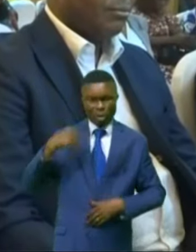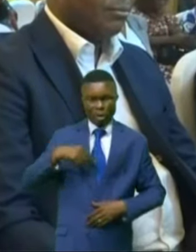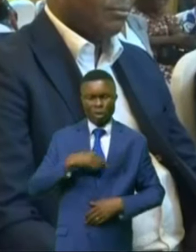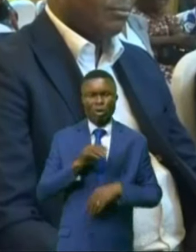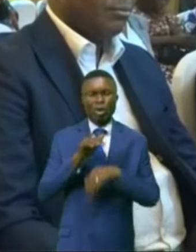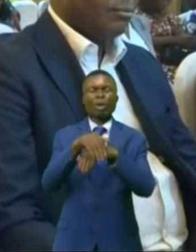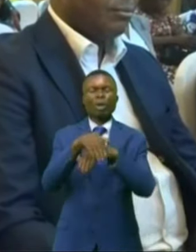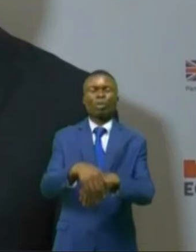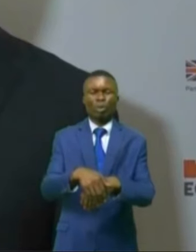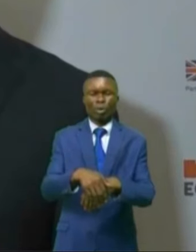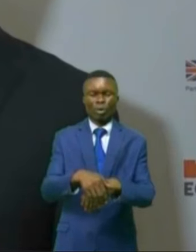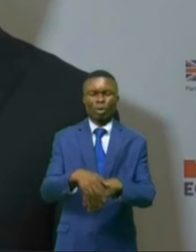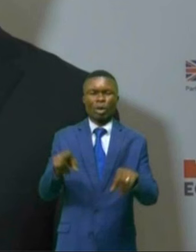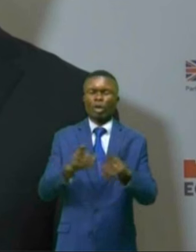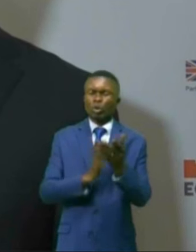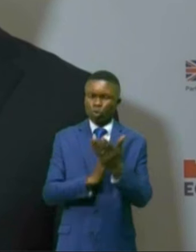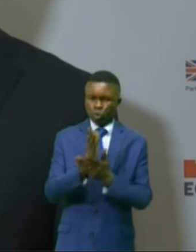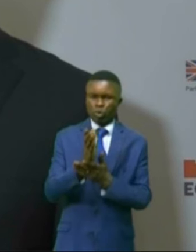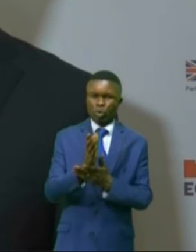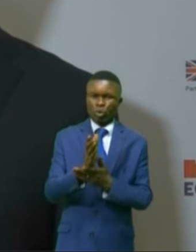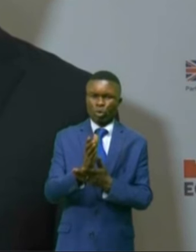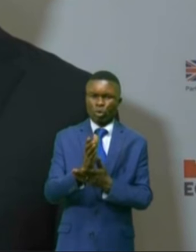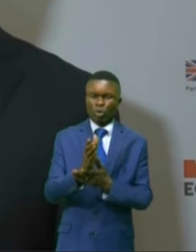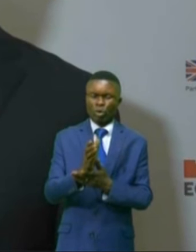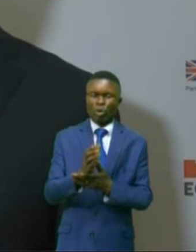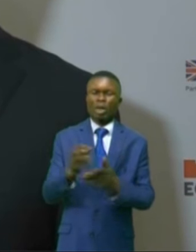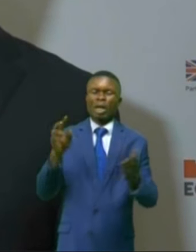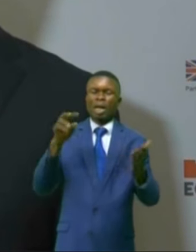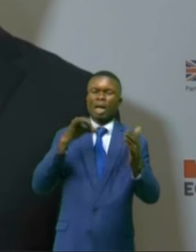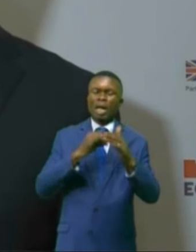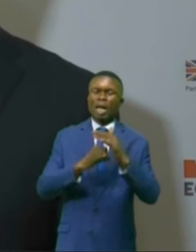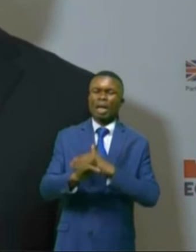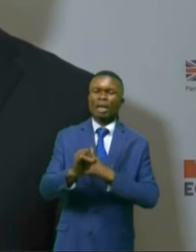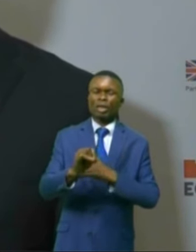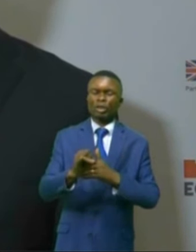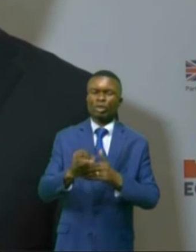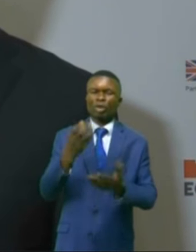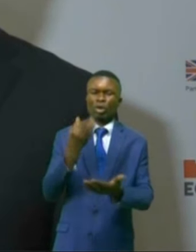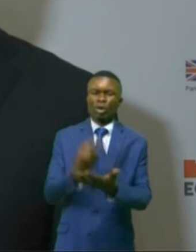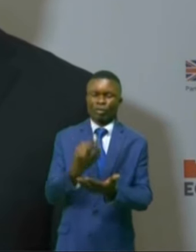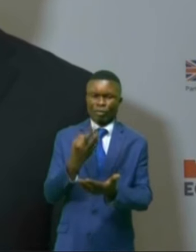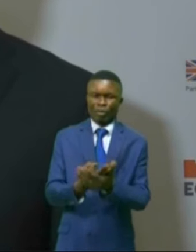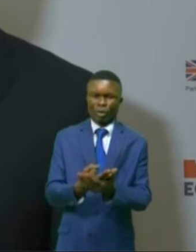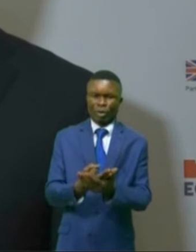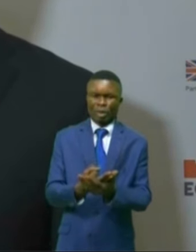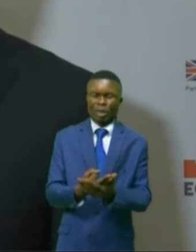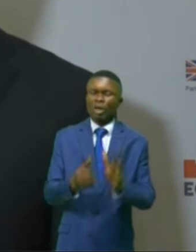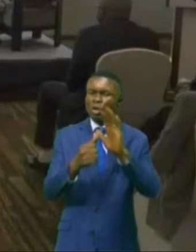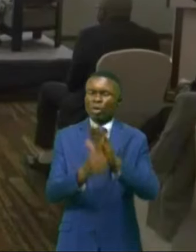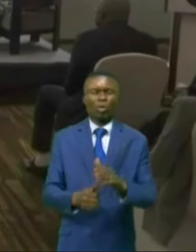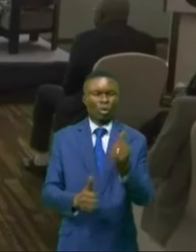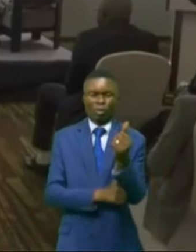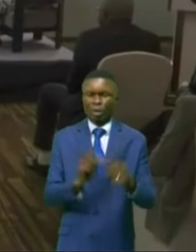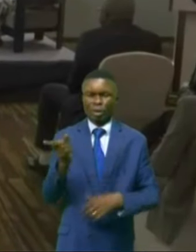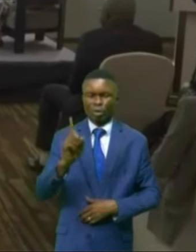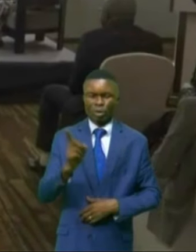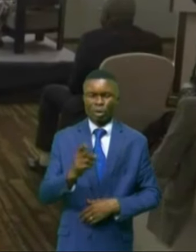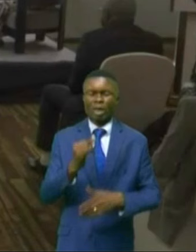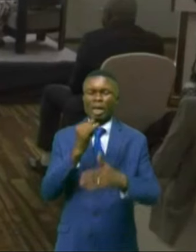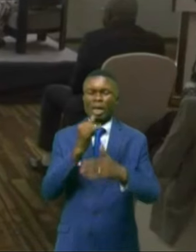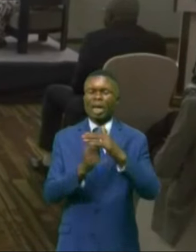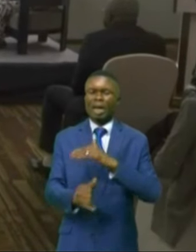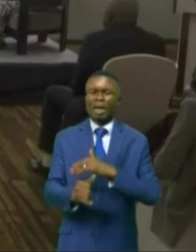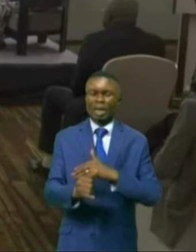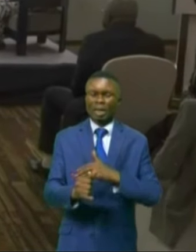contribuer, comme il s'est dit, à l'inclusion financière, parce qu'il n'est un secret pour personne que l'inclusion financière